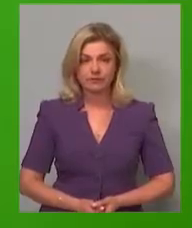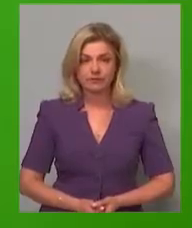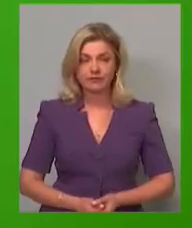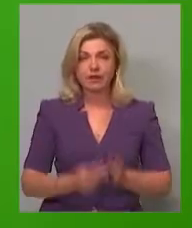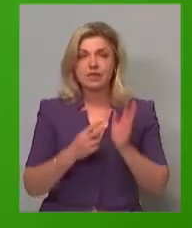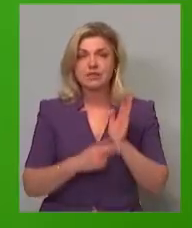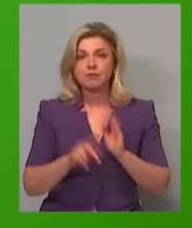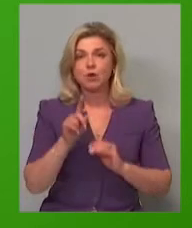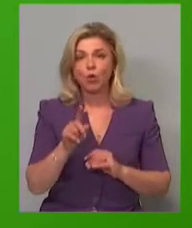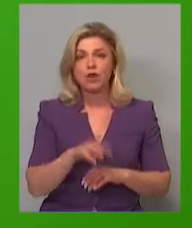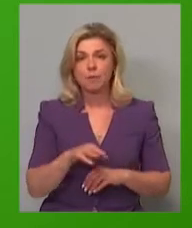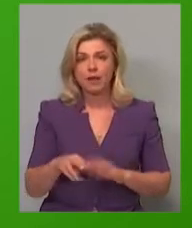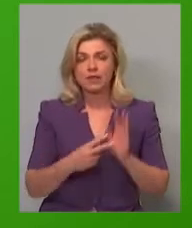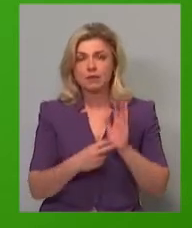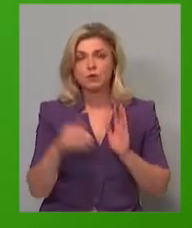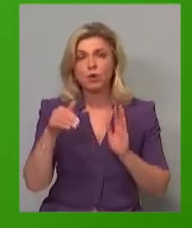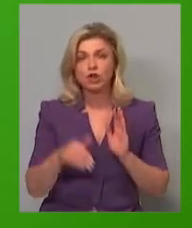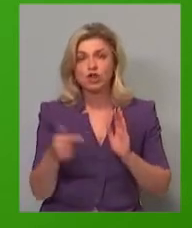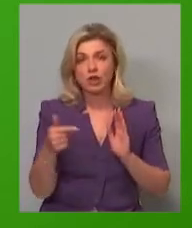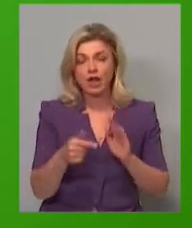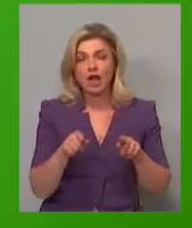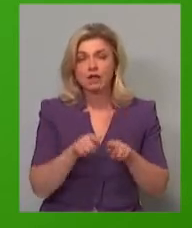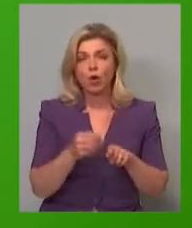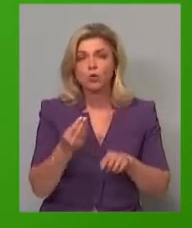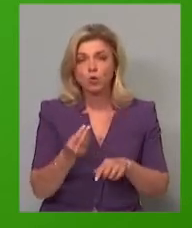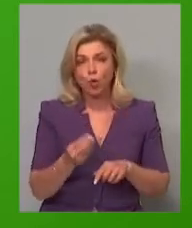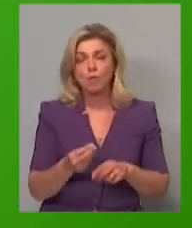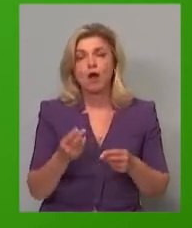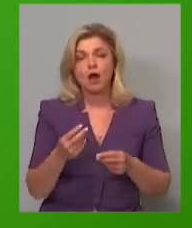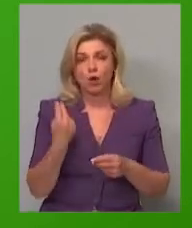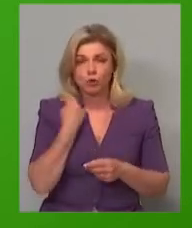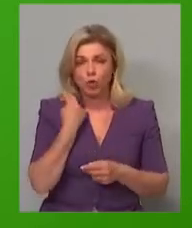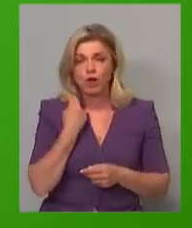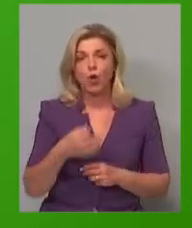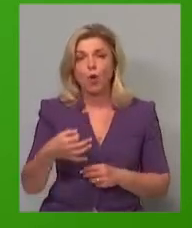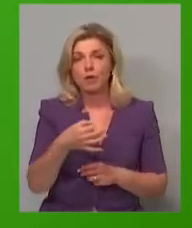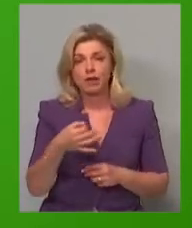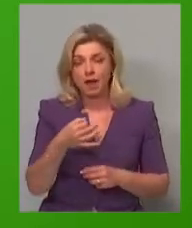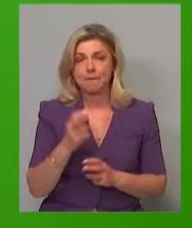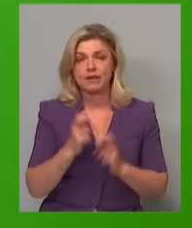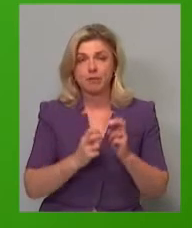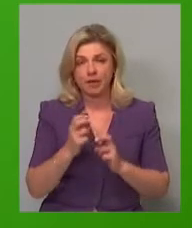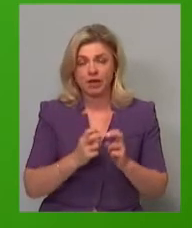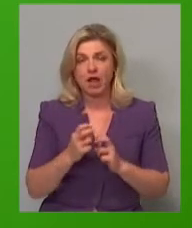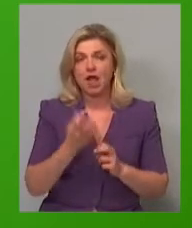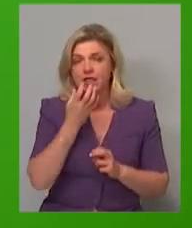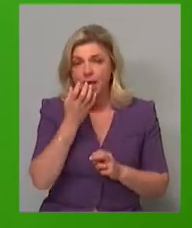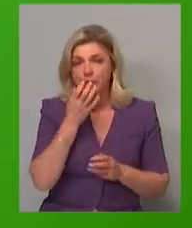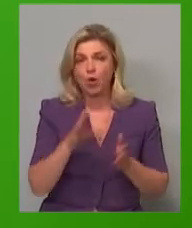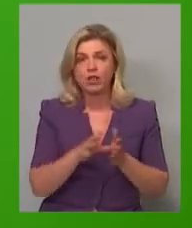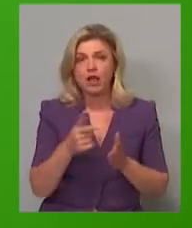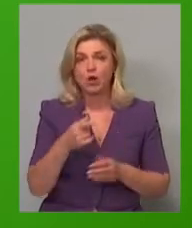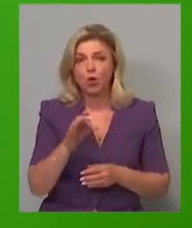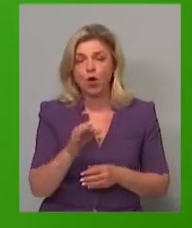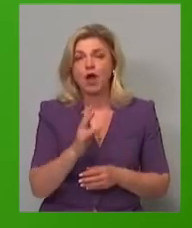71 мільйон 700 тисяч гривень. Таку суму винне обласне комунальне підприємство «Миколаївоблтеплоенерго» Національній акціонерній